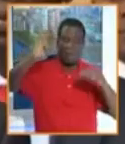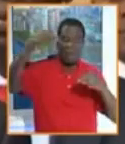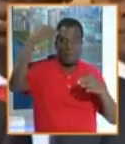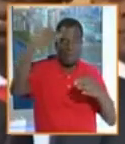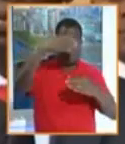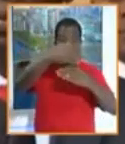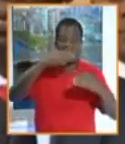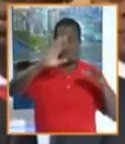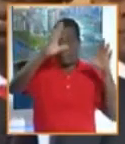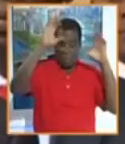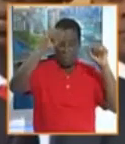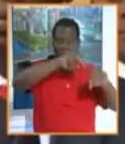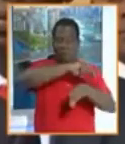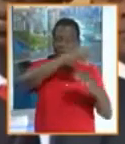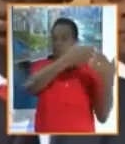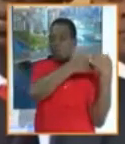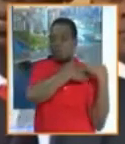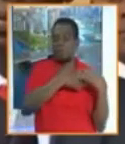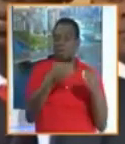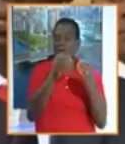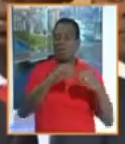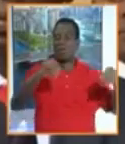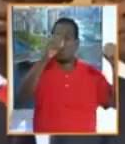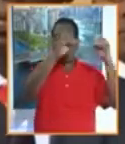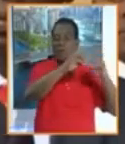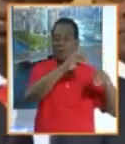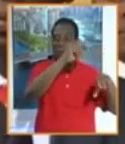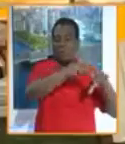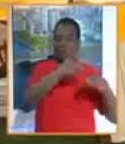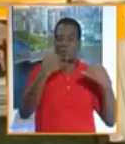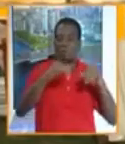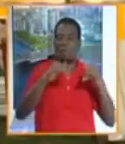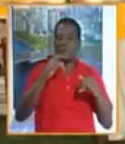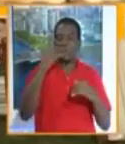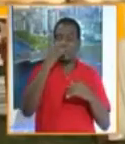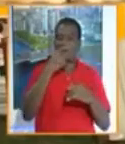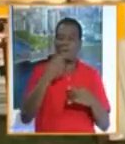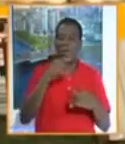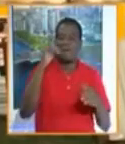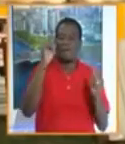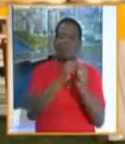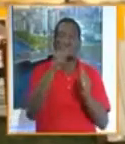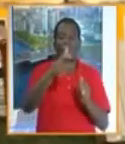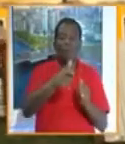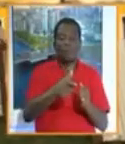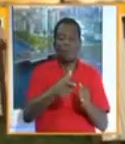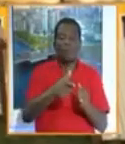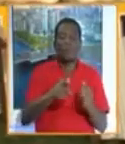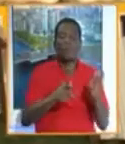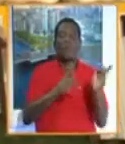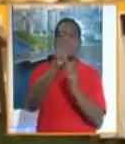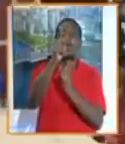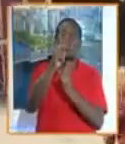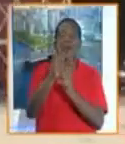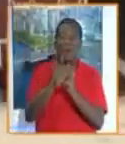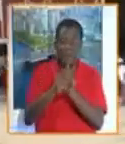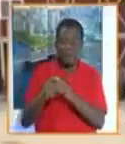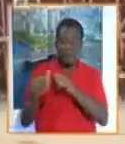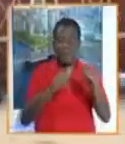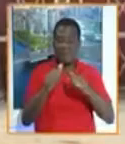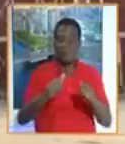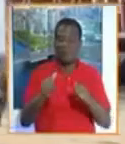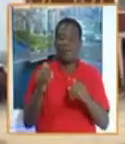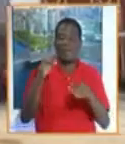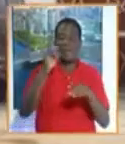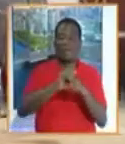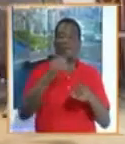auprès du président de la république chargé de l'organisation des jeux de la francophonie sous sa houlette les plans d'actions opérationnels portés par chacune